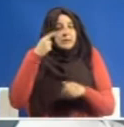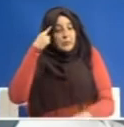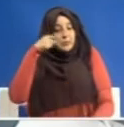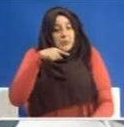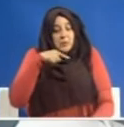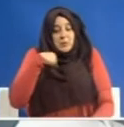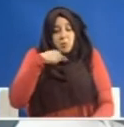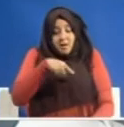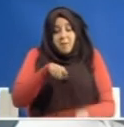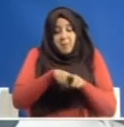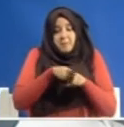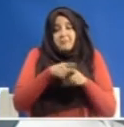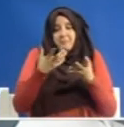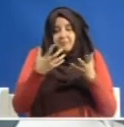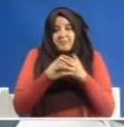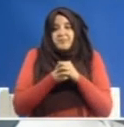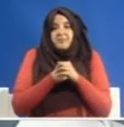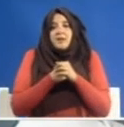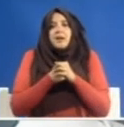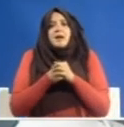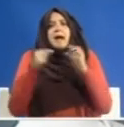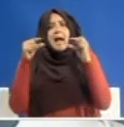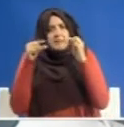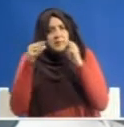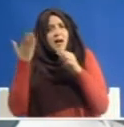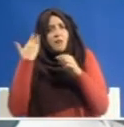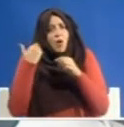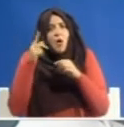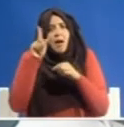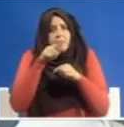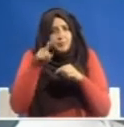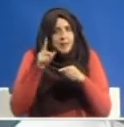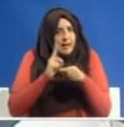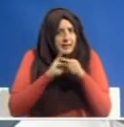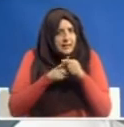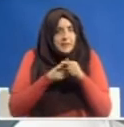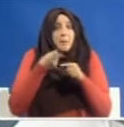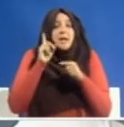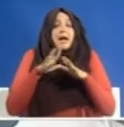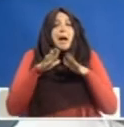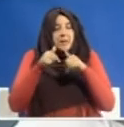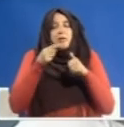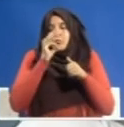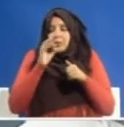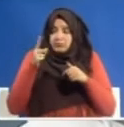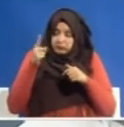زيارة القبور سابقا لمقاصد وحكم، ولكن بعد ذلك النبي صلى الله عليه وسلم قال ألا